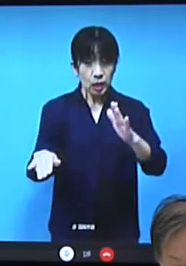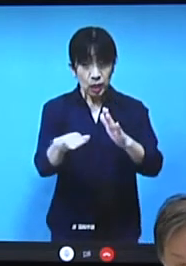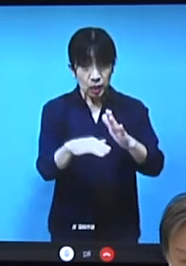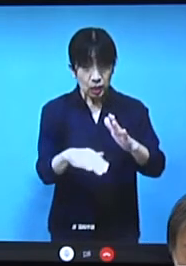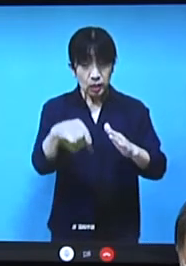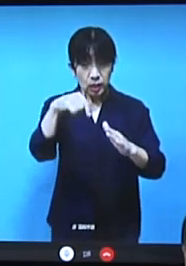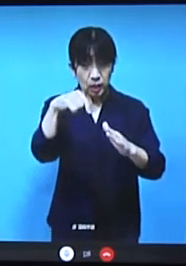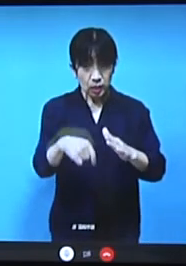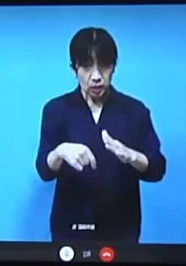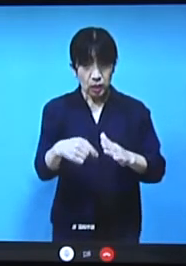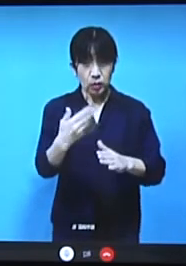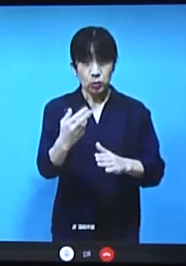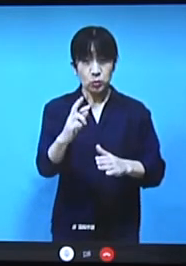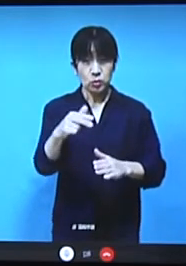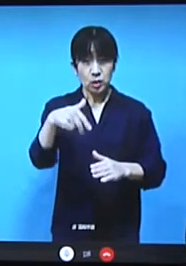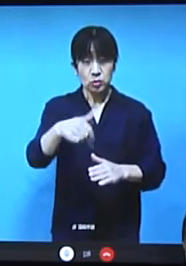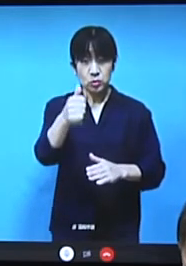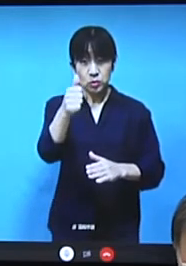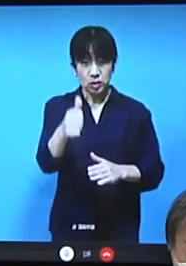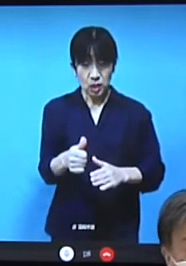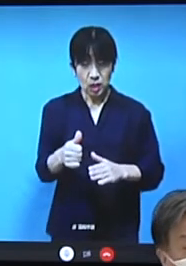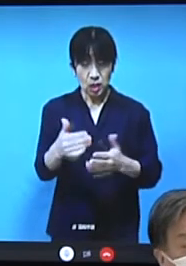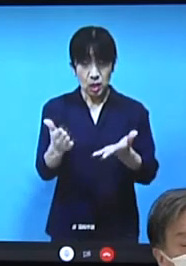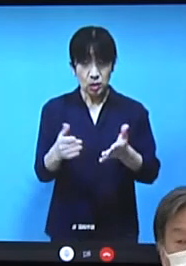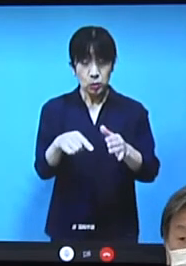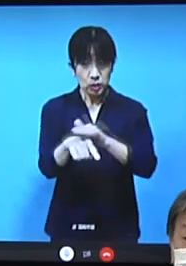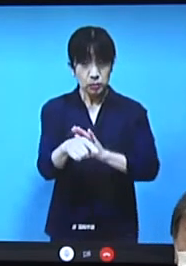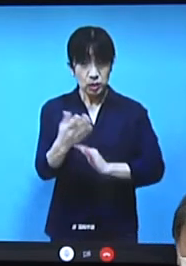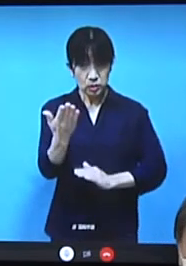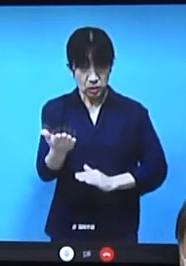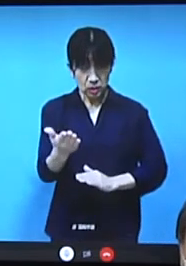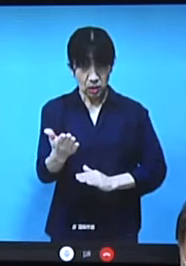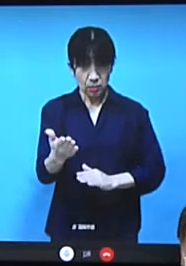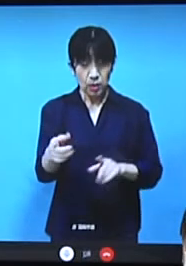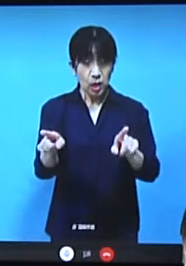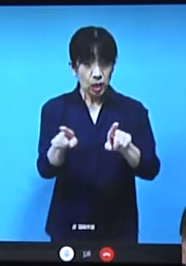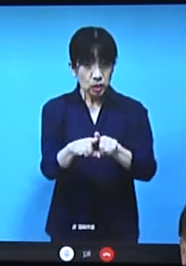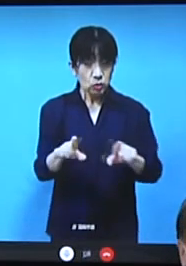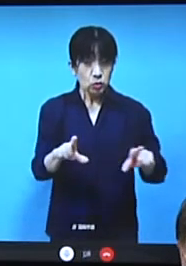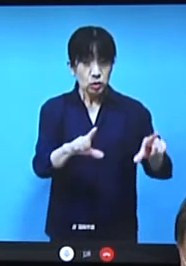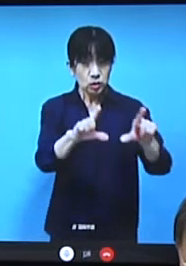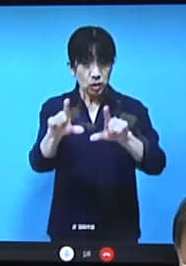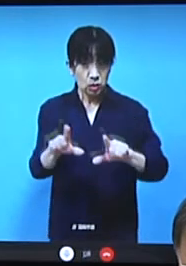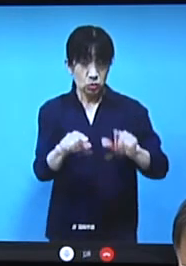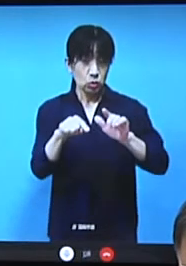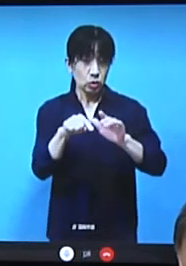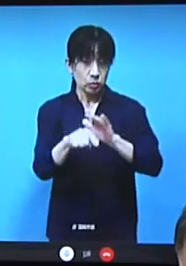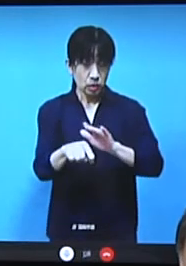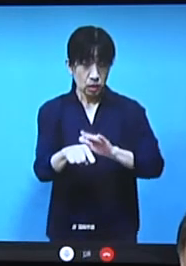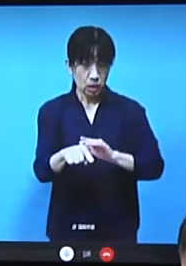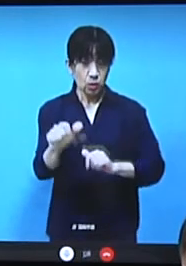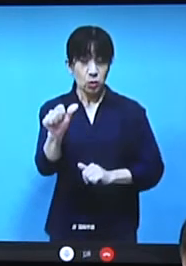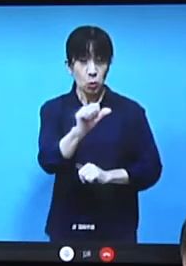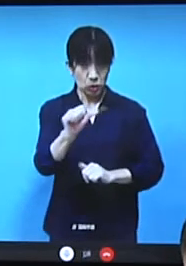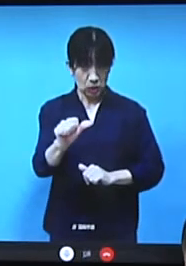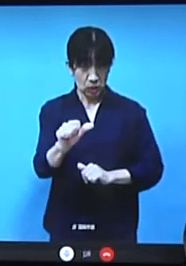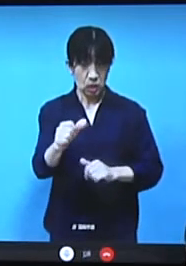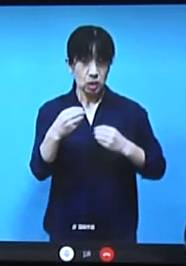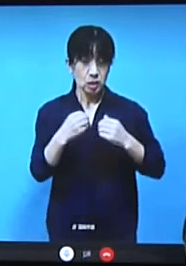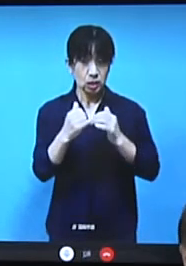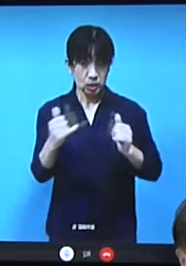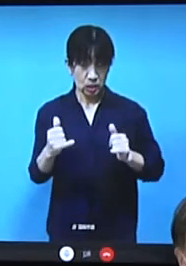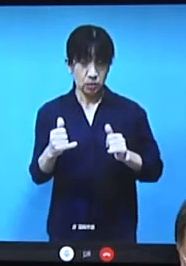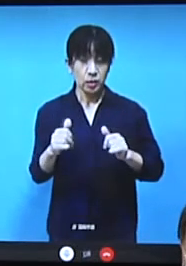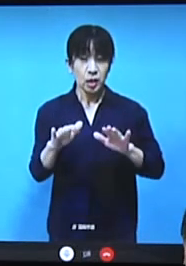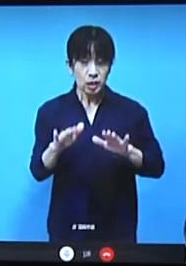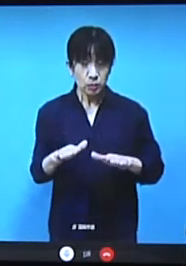か？ 今おっしゃられたようにですね、同居されている方5名が感染をされていますけれども、現時点ではです